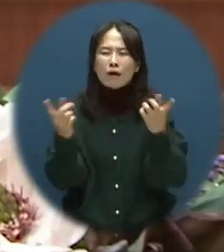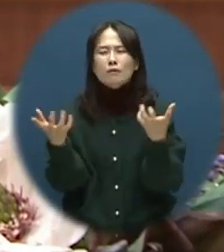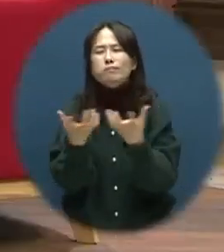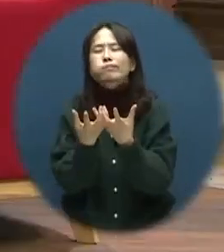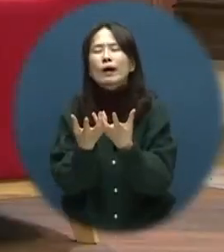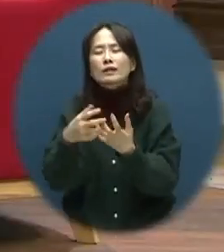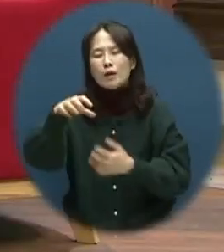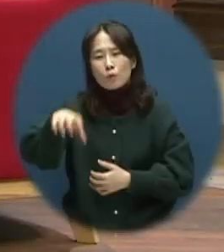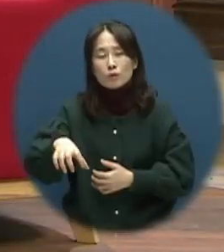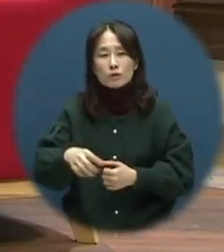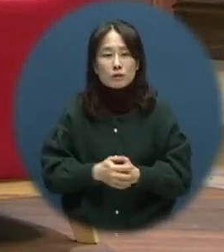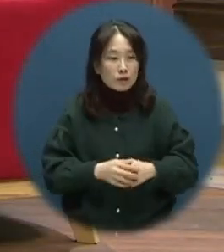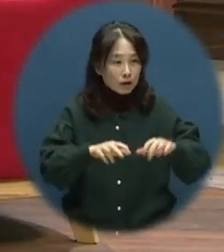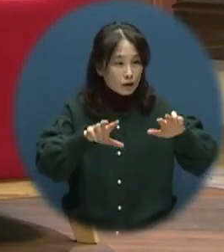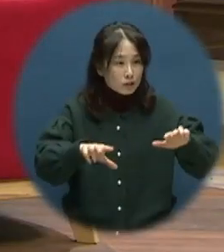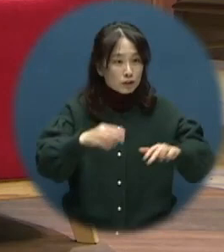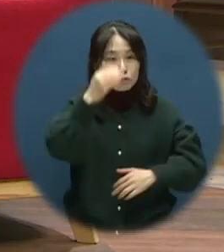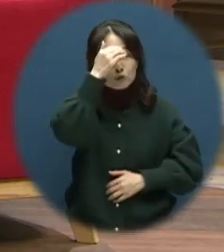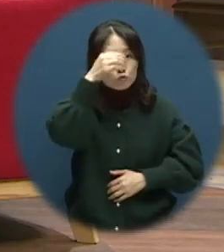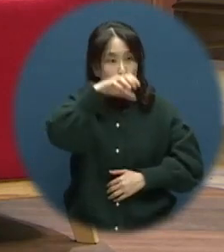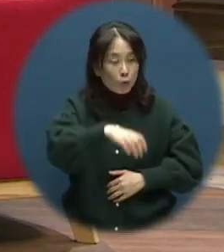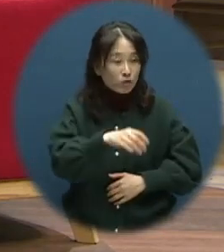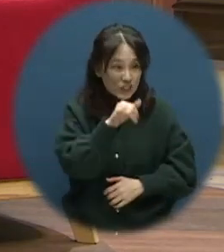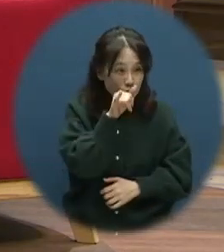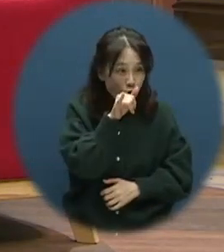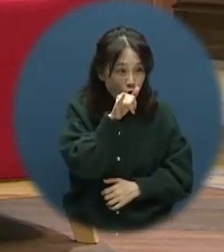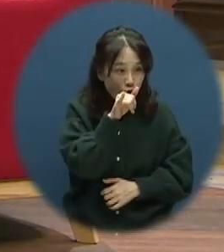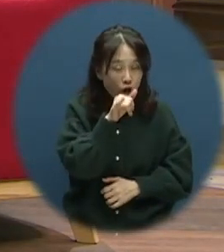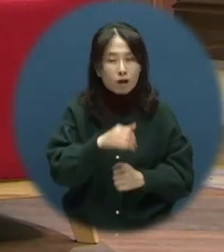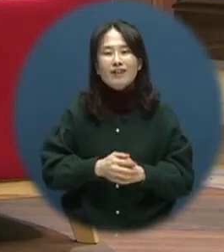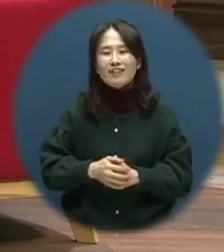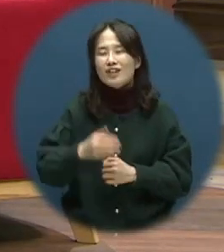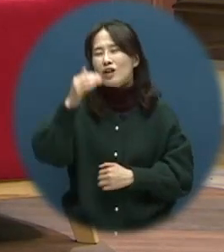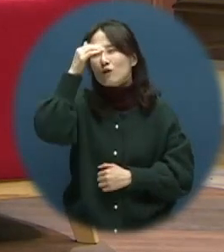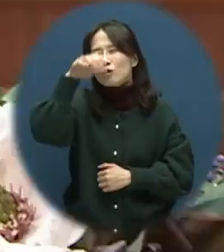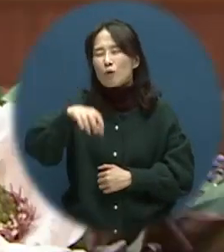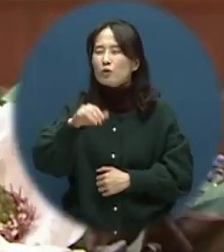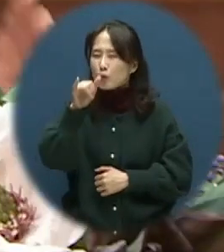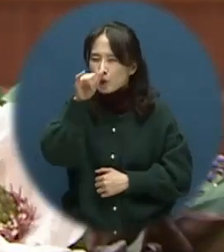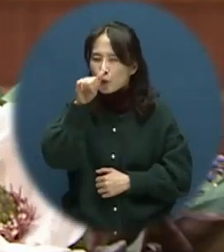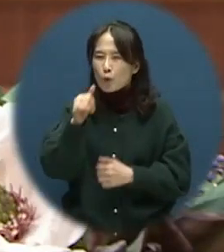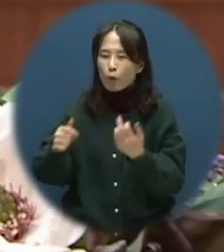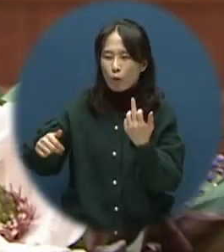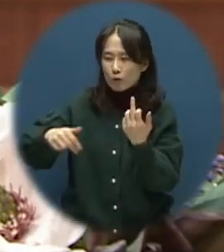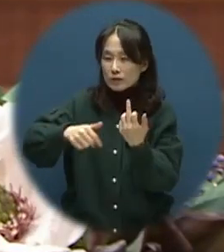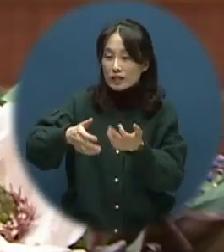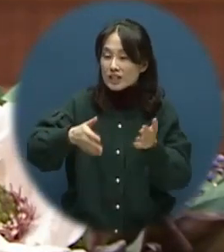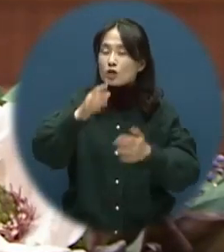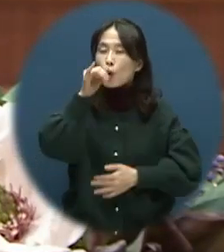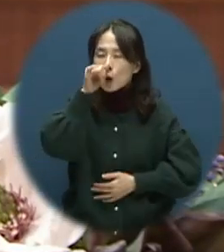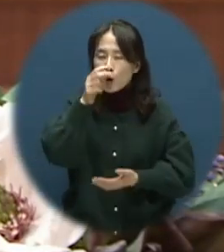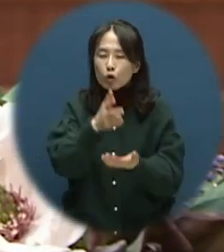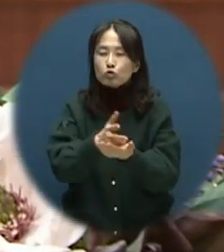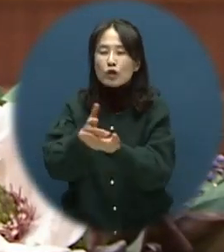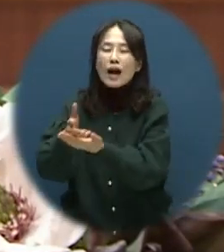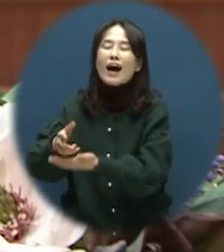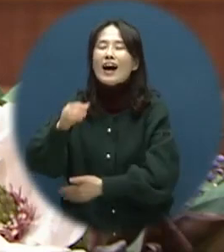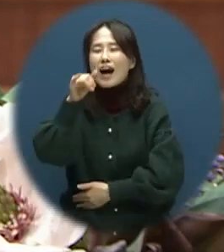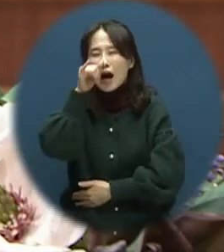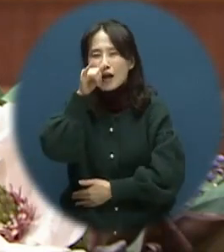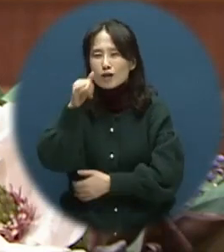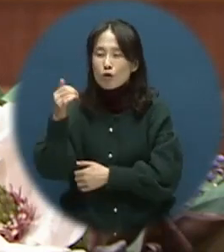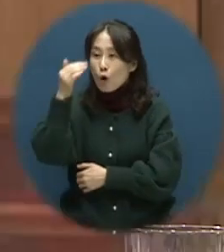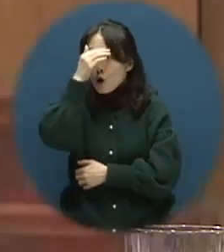그러니까요. 곳. 그러니까요. 네. 지금은 거기가 전망대 자리가 됐다. 전망대가 있고 등산로가 있고 주차장이 있고 어마어마한 관광객이